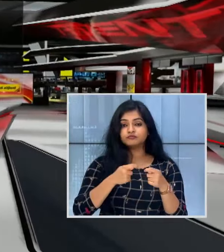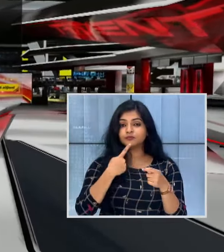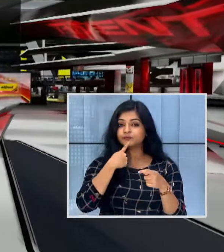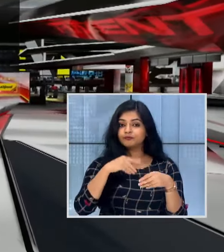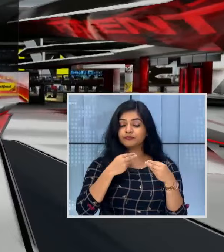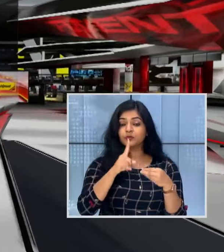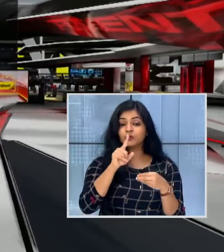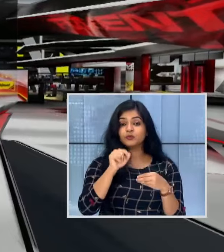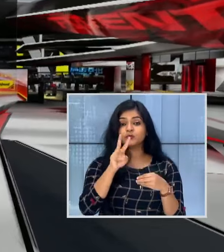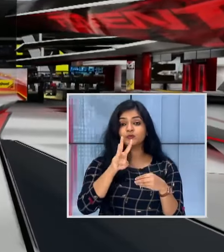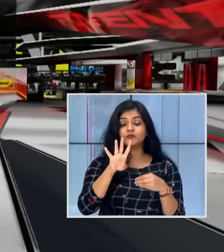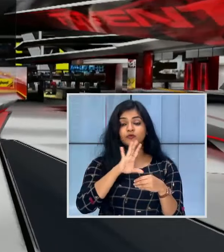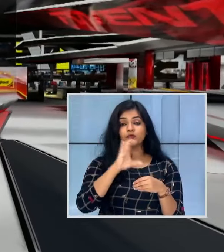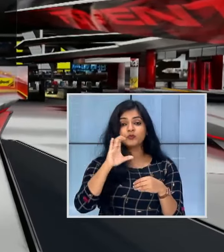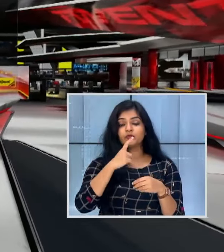പണം അനുവദിച്ചിരിക്കുന്നത്.